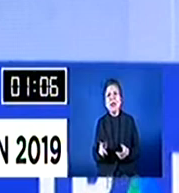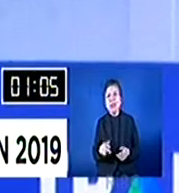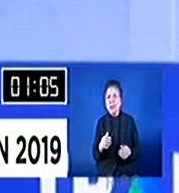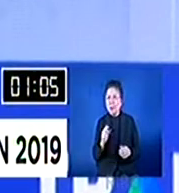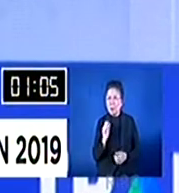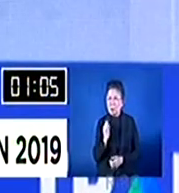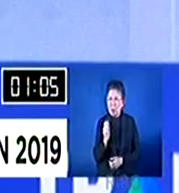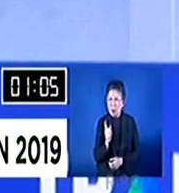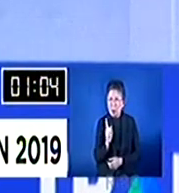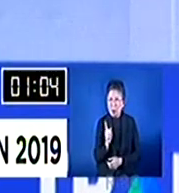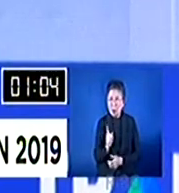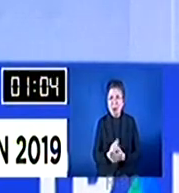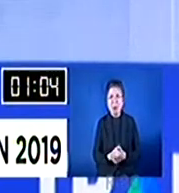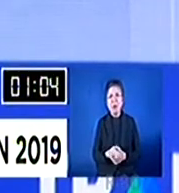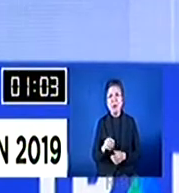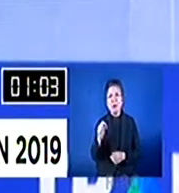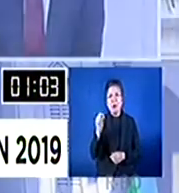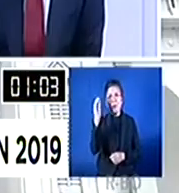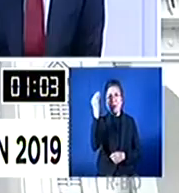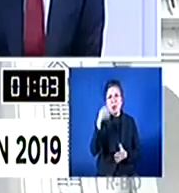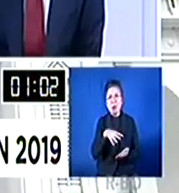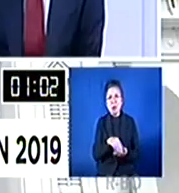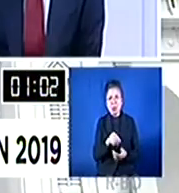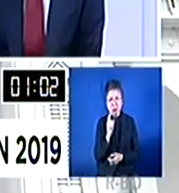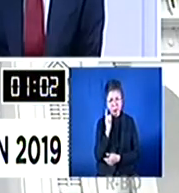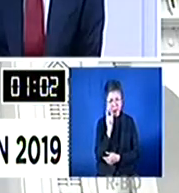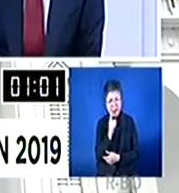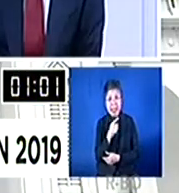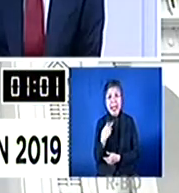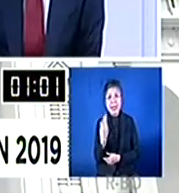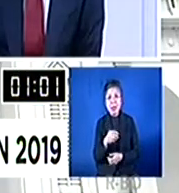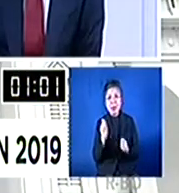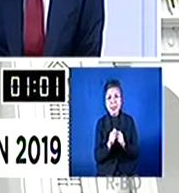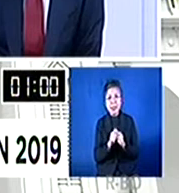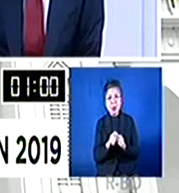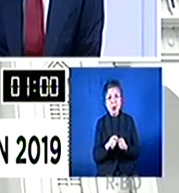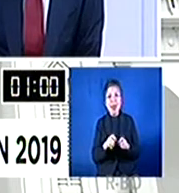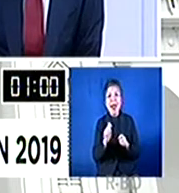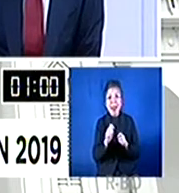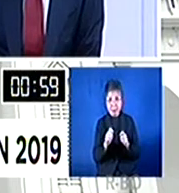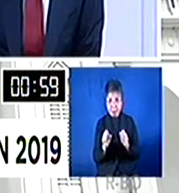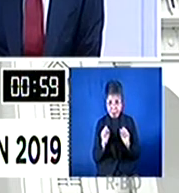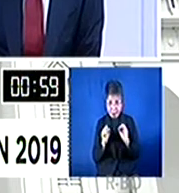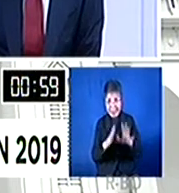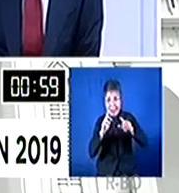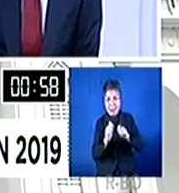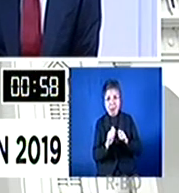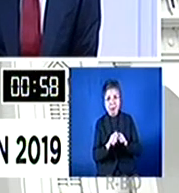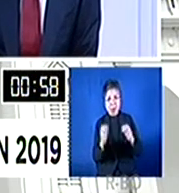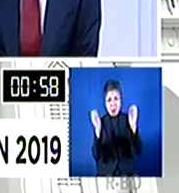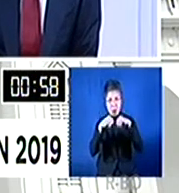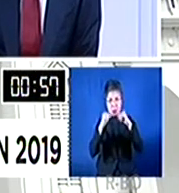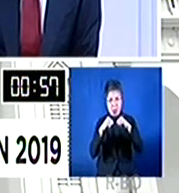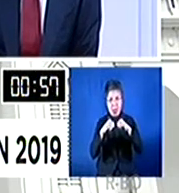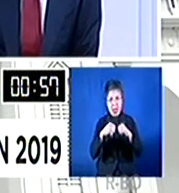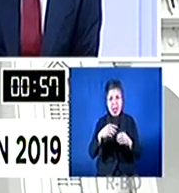kritik kepada pemerintah pusat. Karena itu, maka kita perlu menciptakan instrumen yang disepakati,